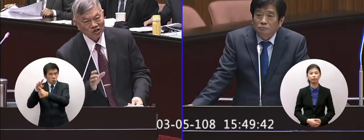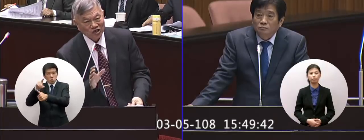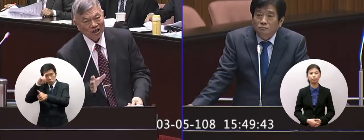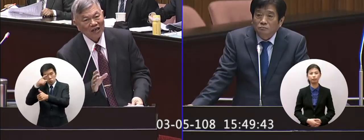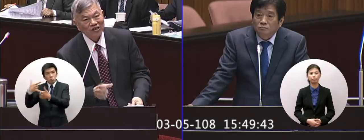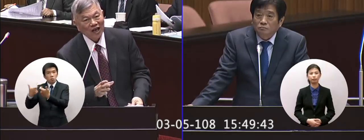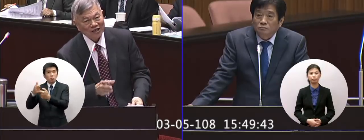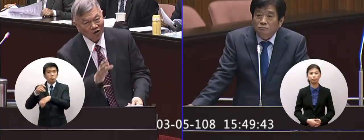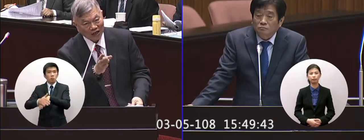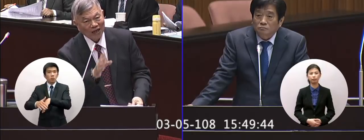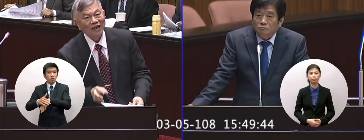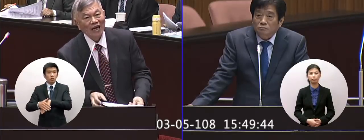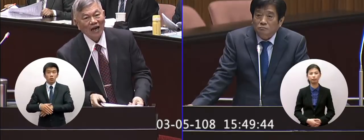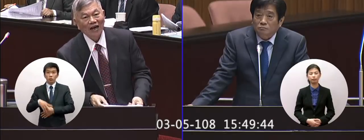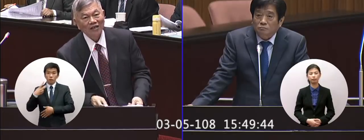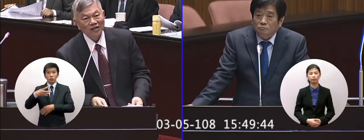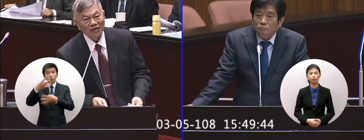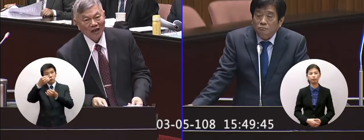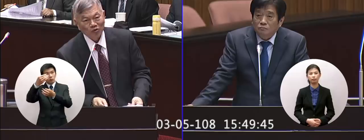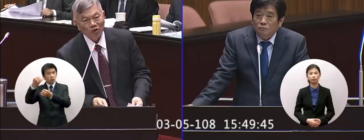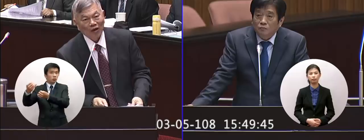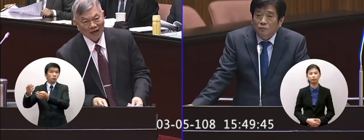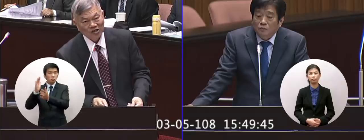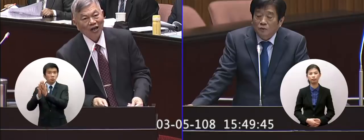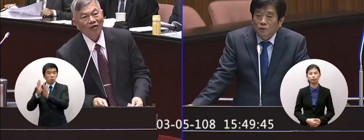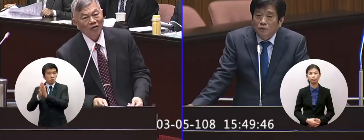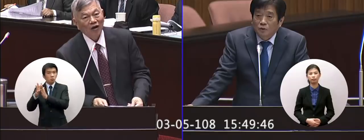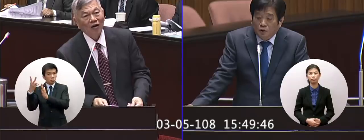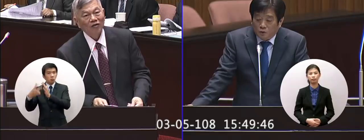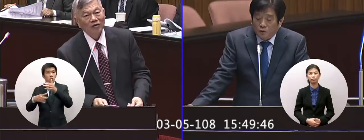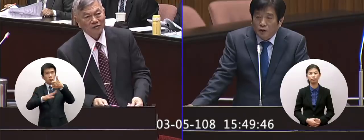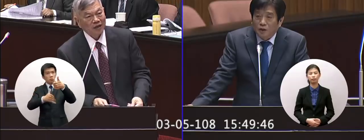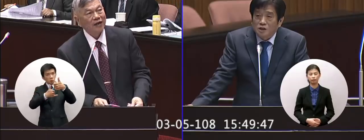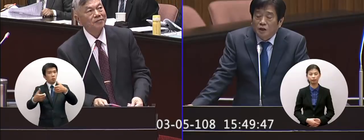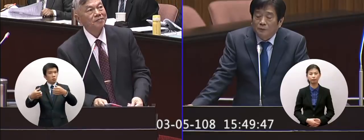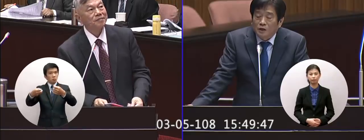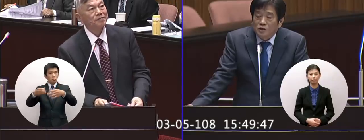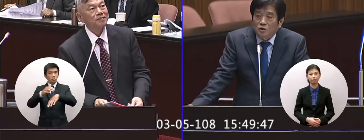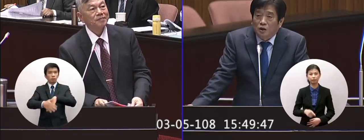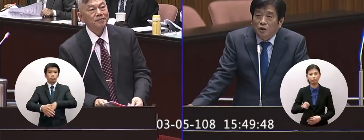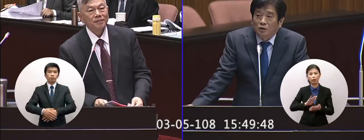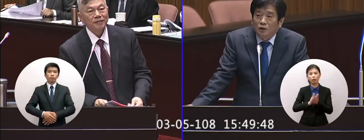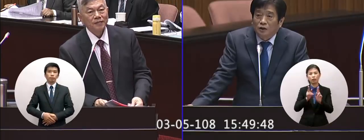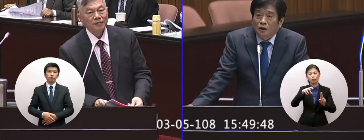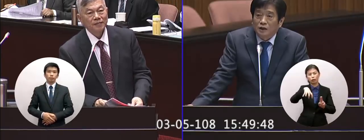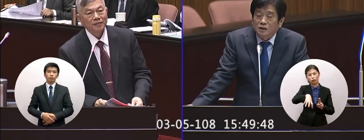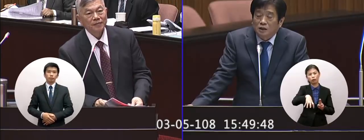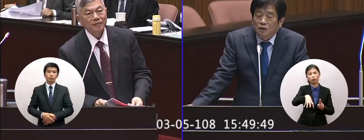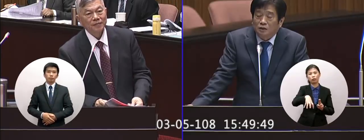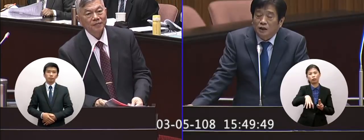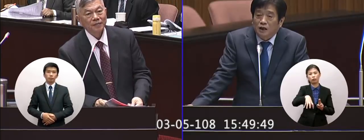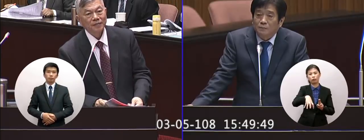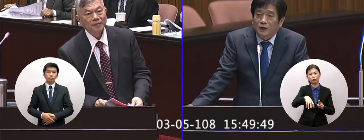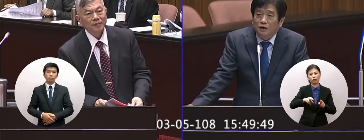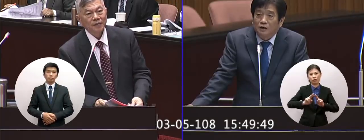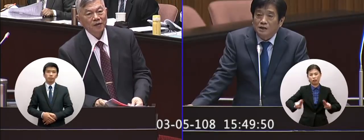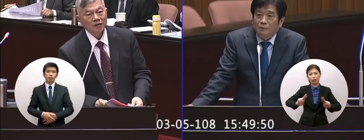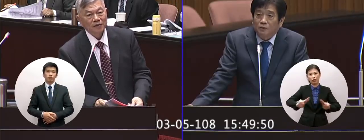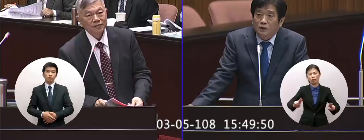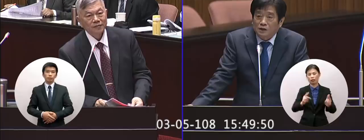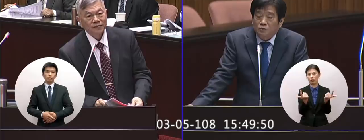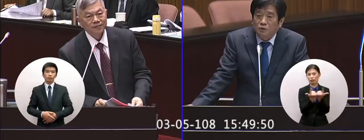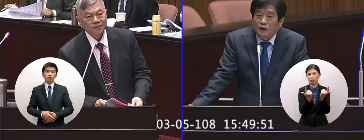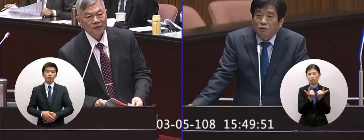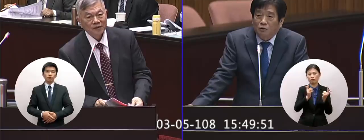啊，时间上伊拢会来过来甲咱委员来瞧、 哦。好，因为这个变电所吼，供应到咱整个吼大台北